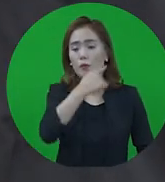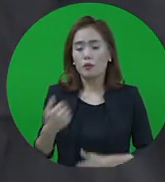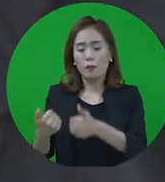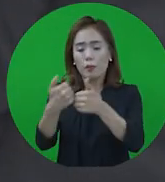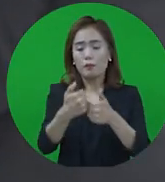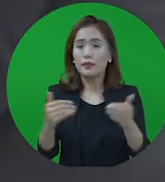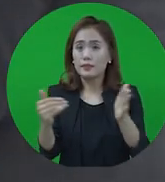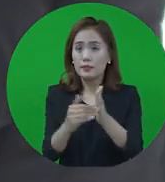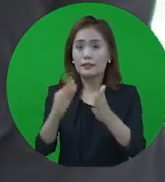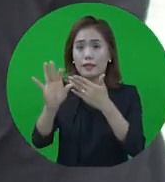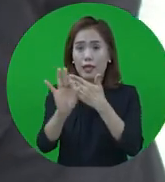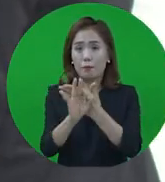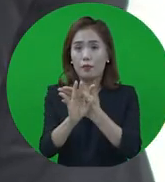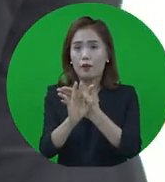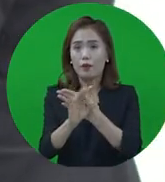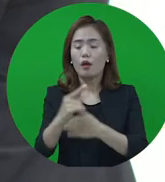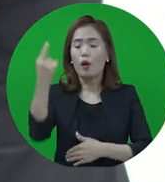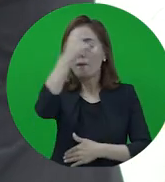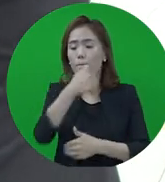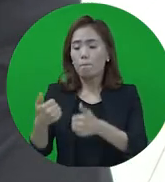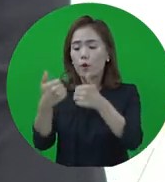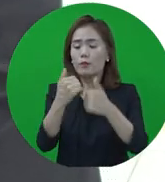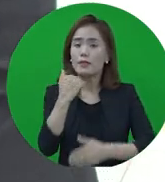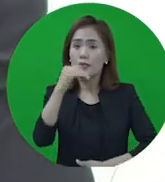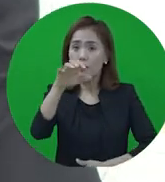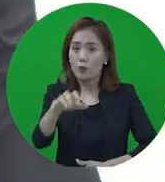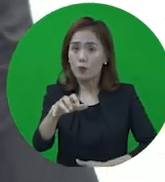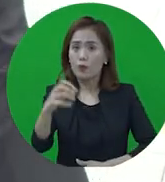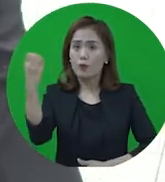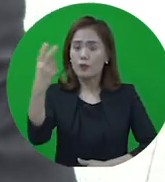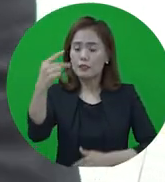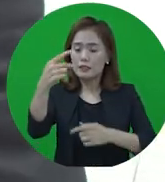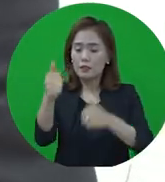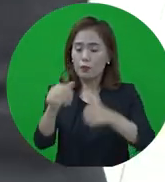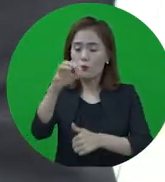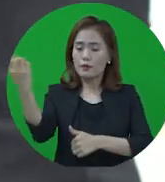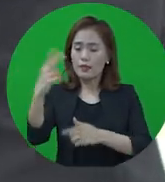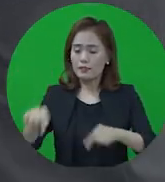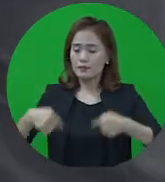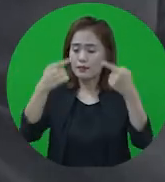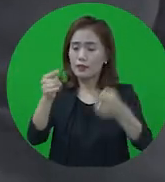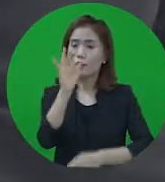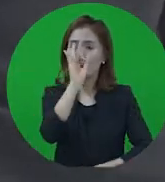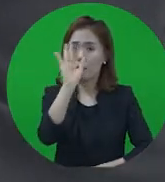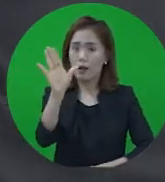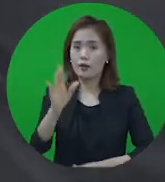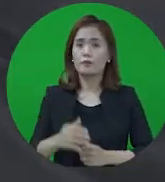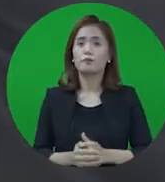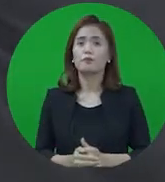면접이 종료되면 면접 대기실 또는 면접 고사장에 재입실할 수 없습니다.